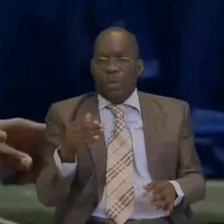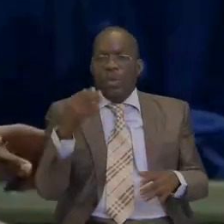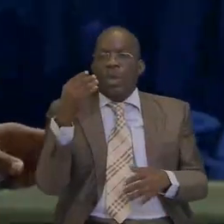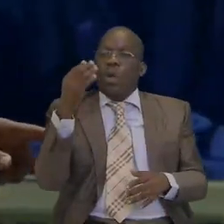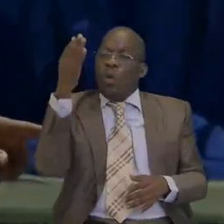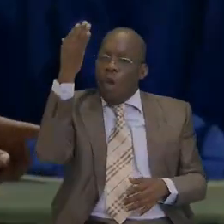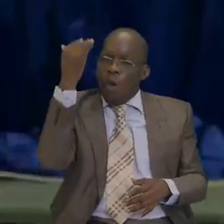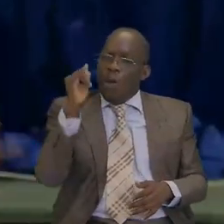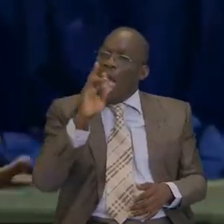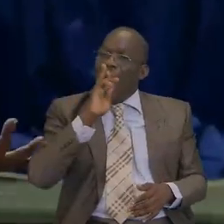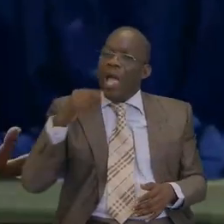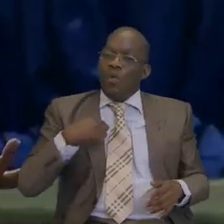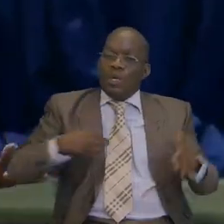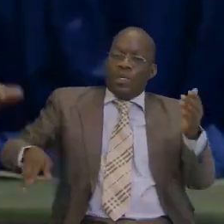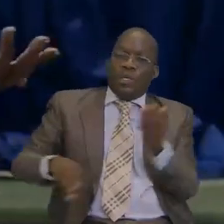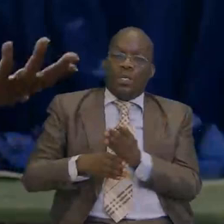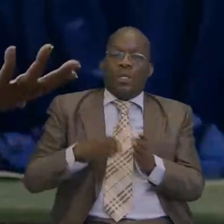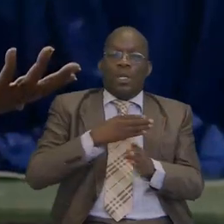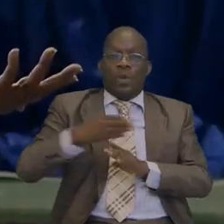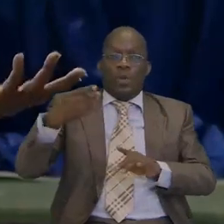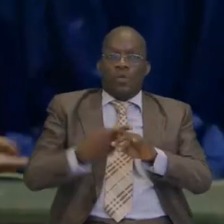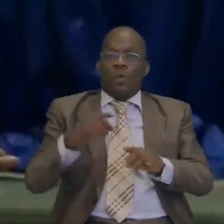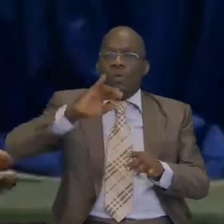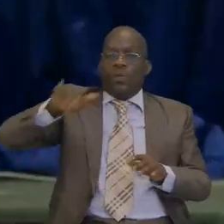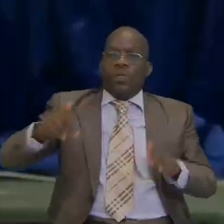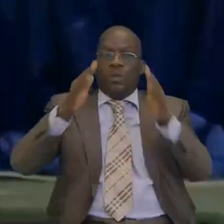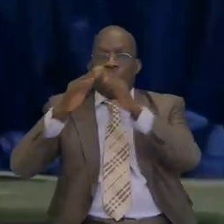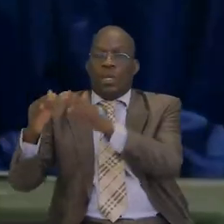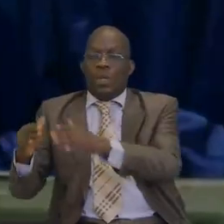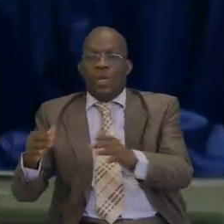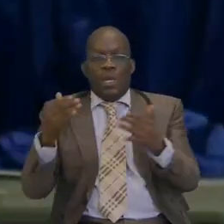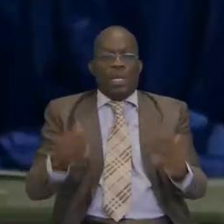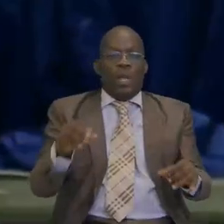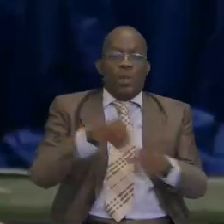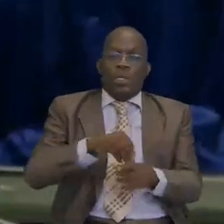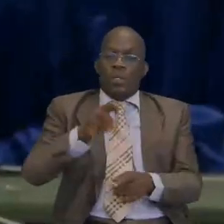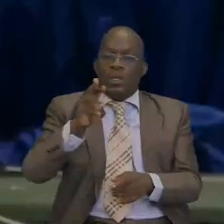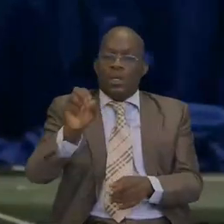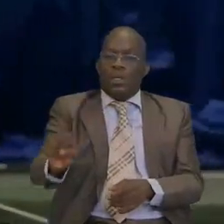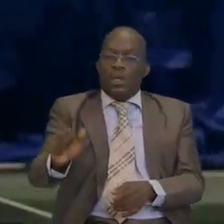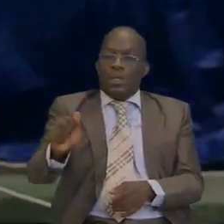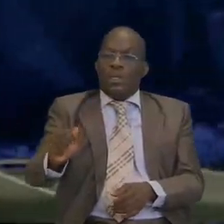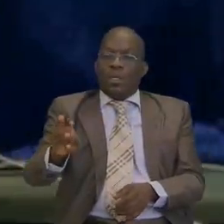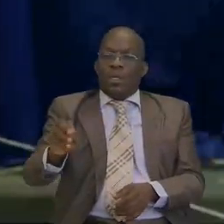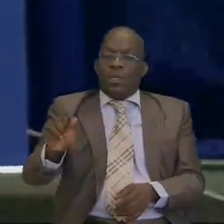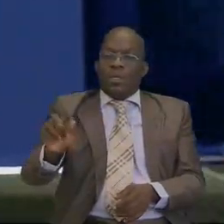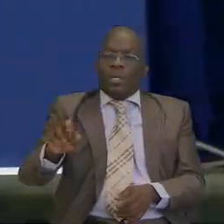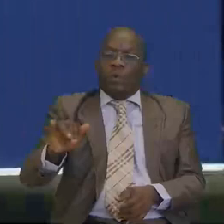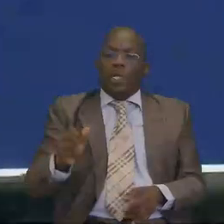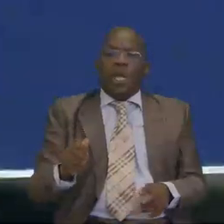chassé de Jérusalem et maintenant je suis en Samarie? Je ne sais pas. Ne parle pas de ce que tu ne connais pas.